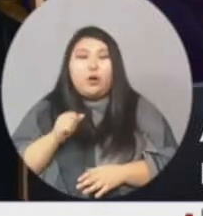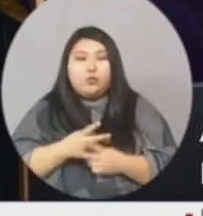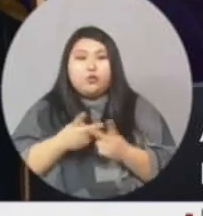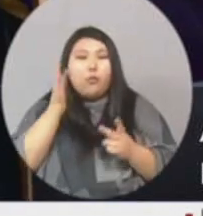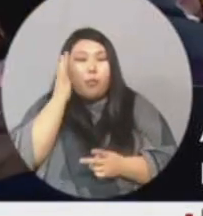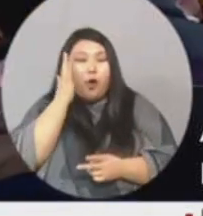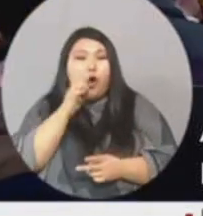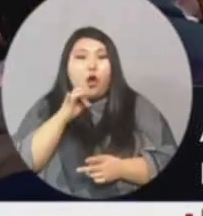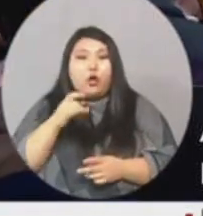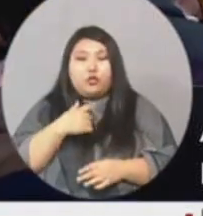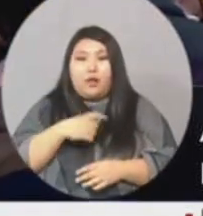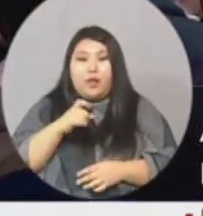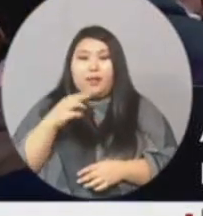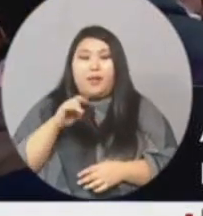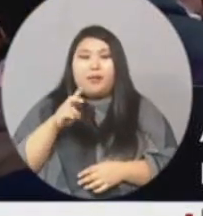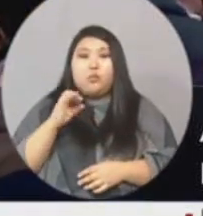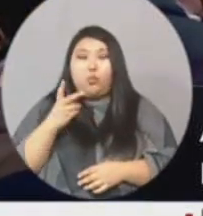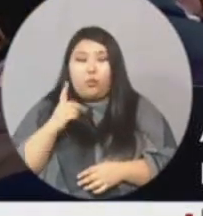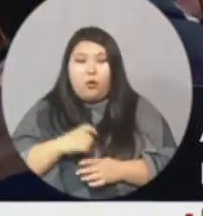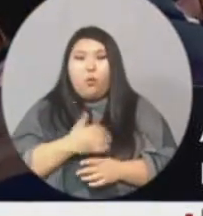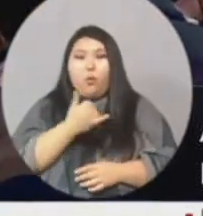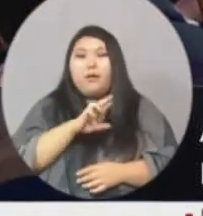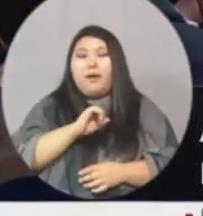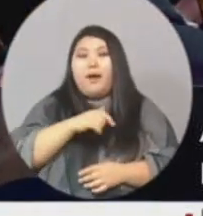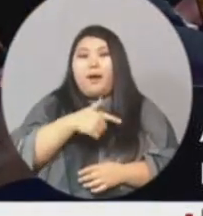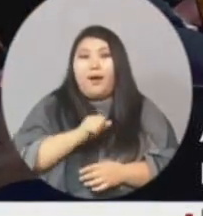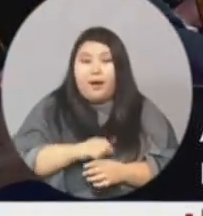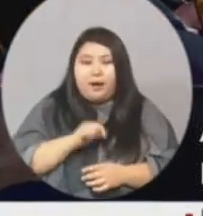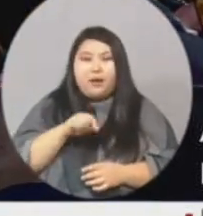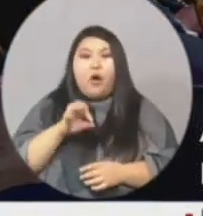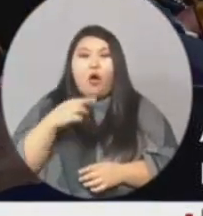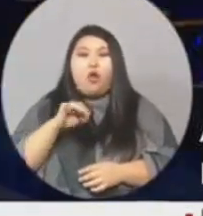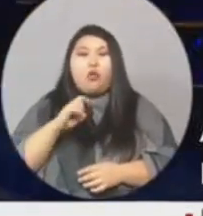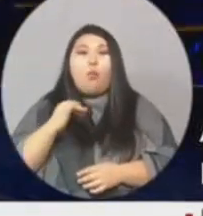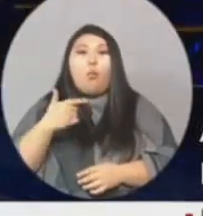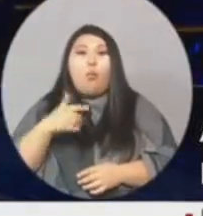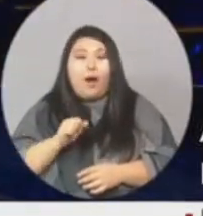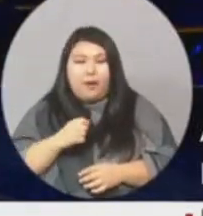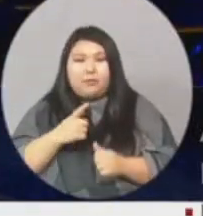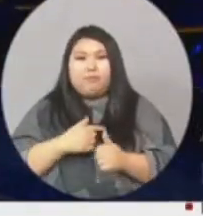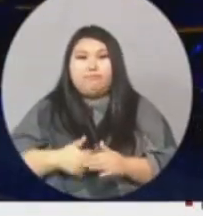Эрдэнсүвт, ардчилсан намын гишүүн Уянг, ардчилсан намын гишүүн Одонгоо нар нэр дэвшиж байна.